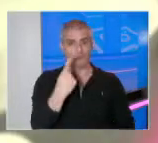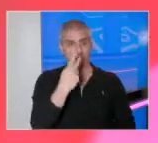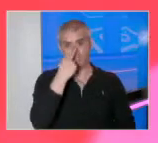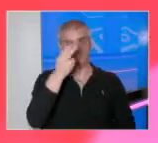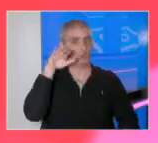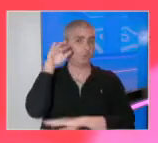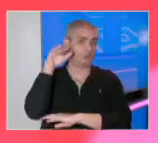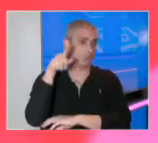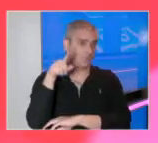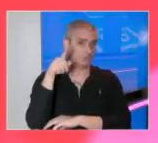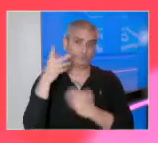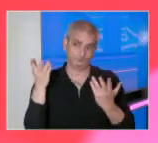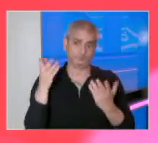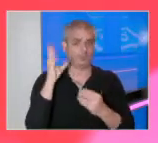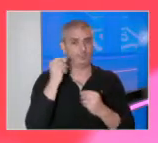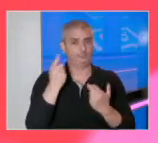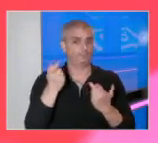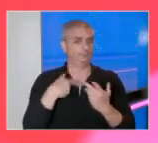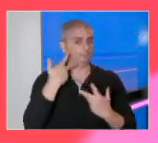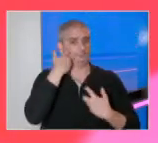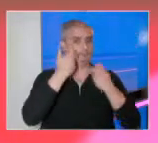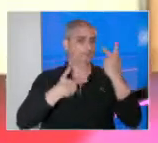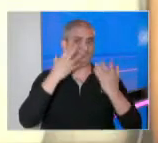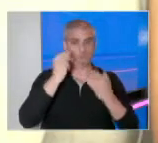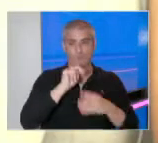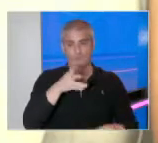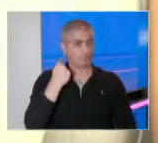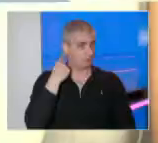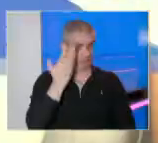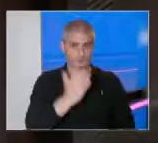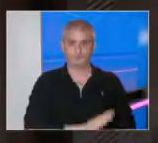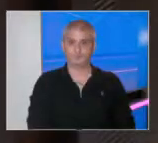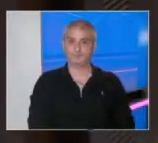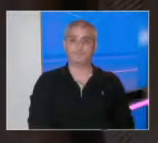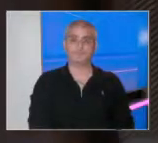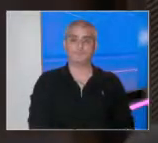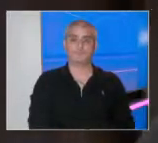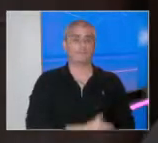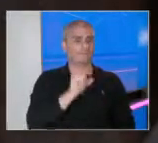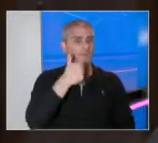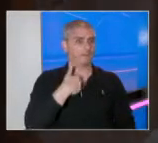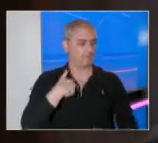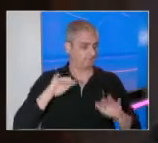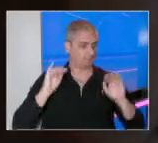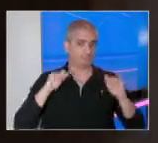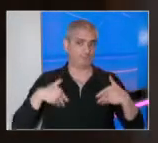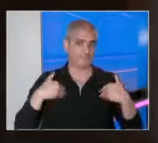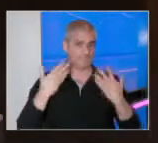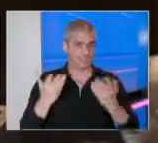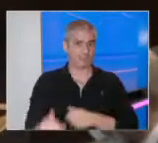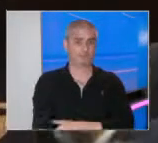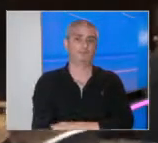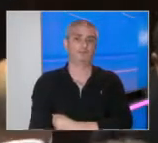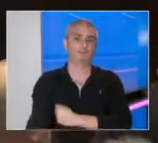לביקור בסעודיה תוך ערפת סופרלטיבים על העניין. בואו נשמע אותו. קודם כל אני מברך את